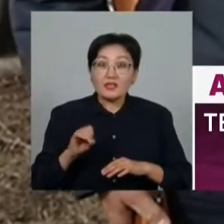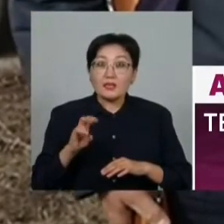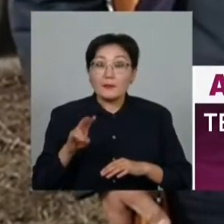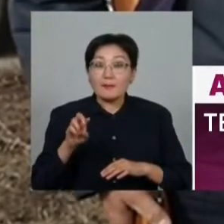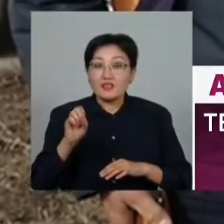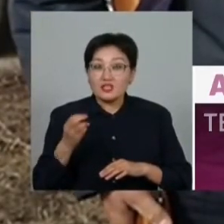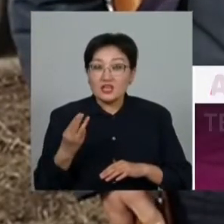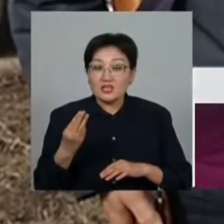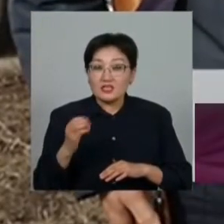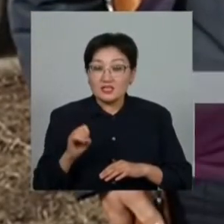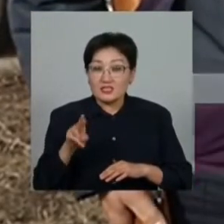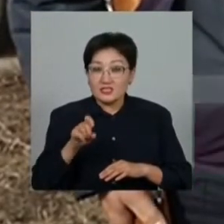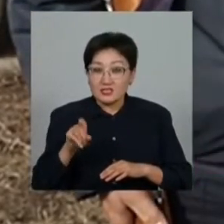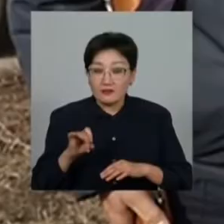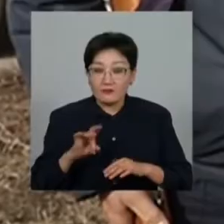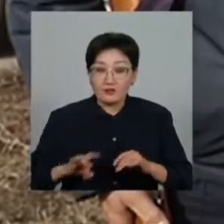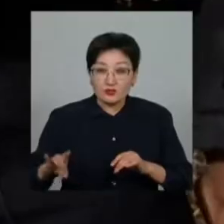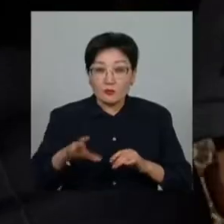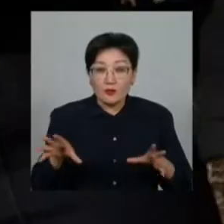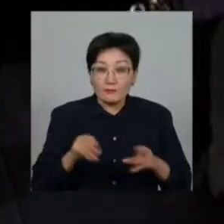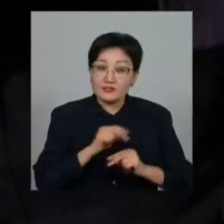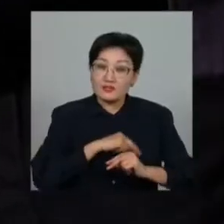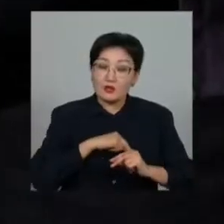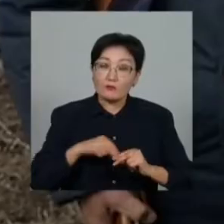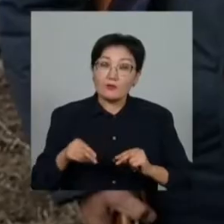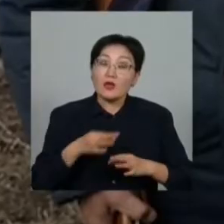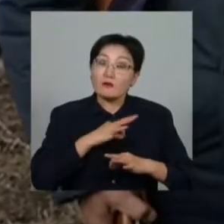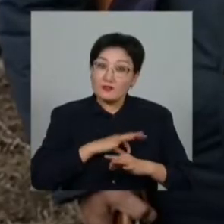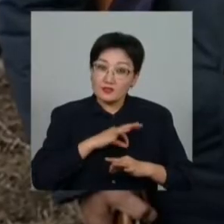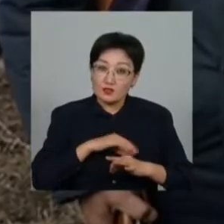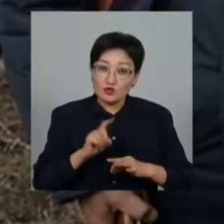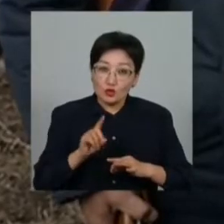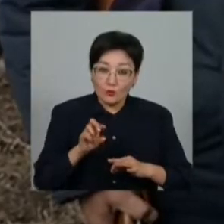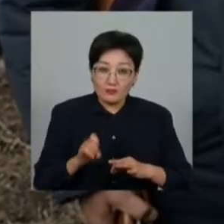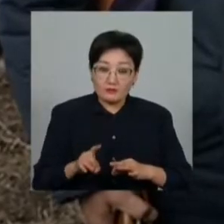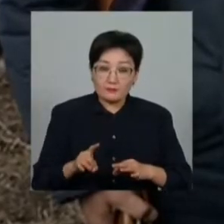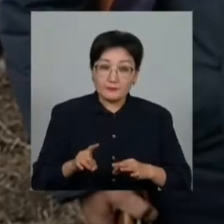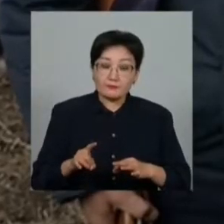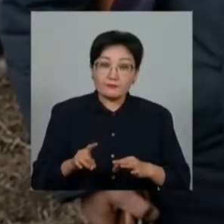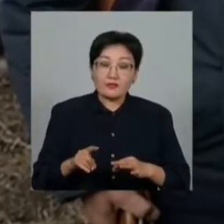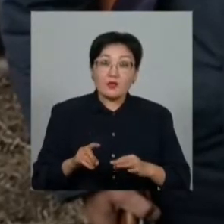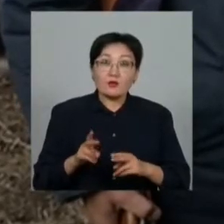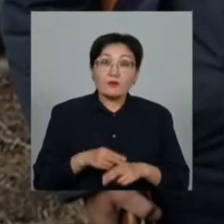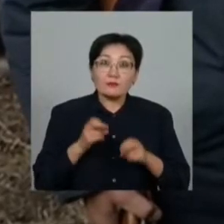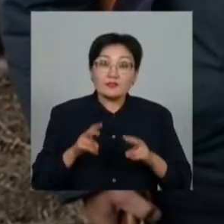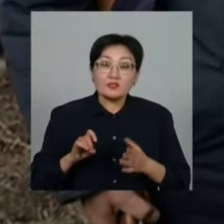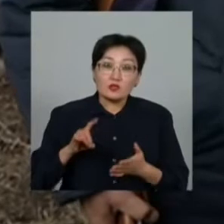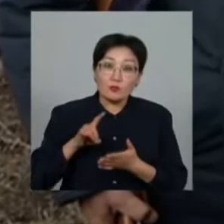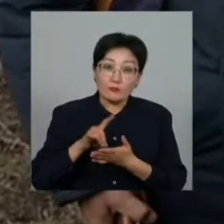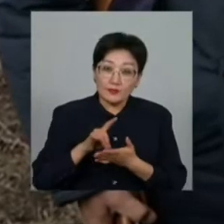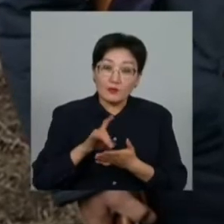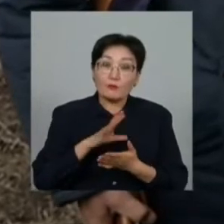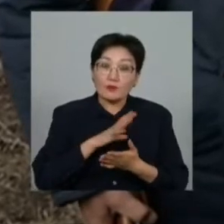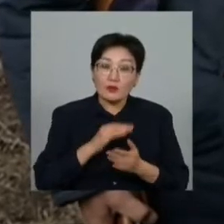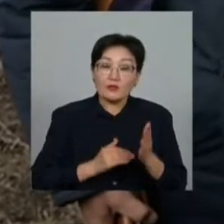казанского района к тому чтобы вместе сотрудничать продуктивней чтобы а безопасность полетов было на высшем уровне